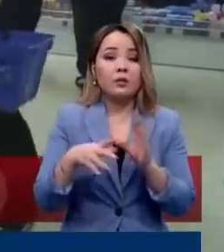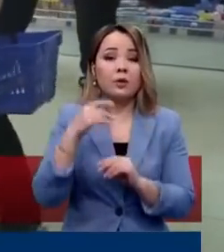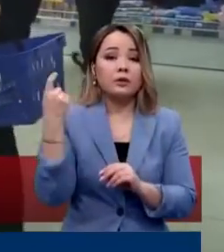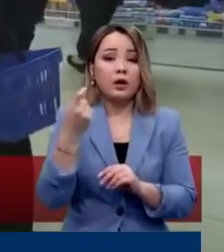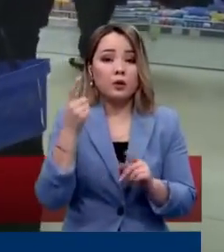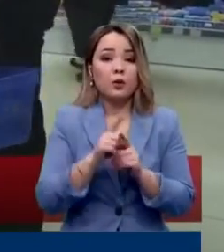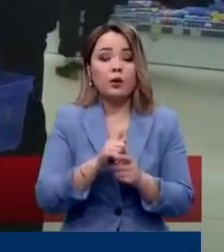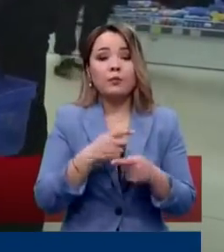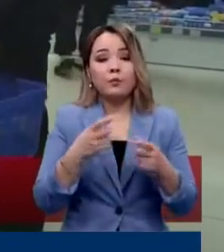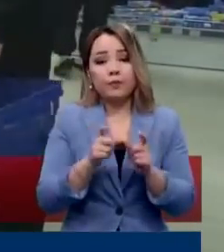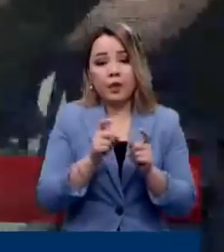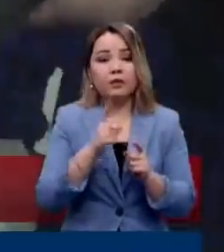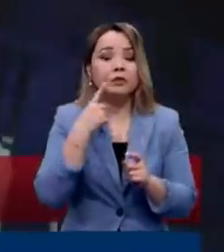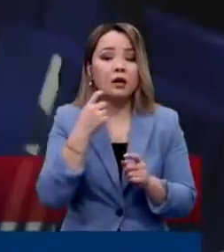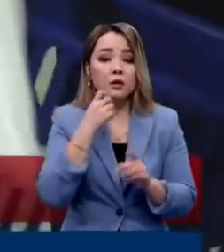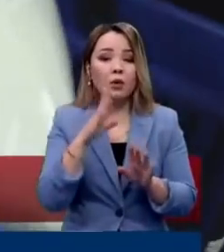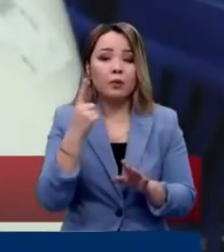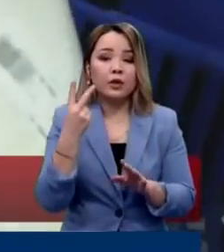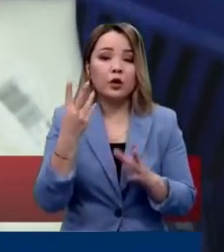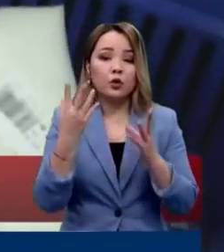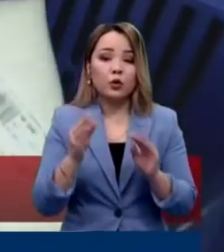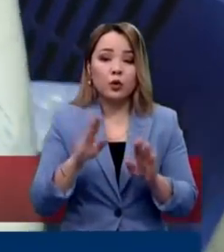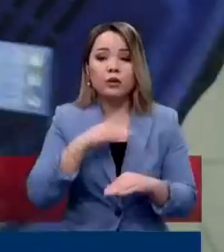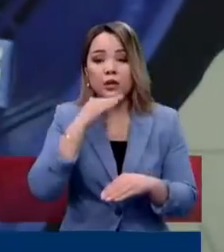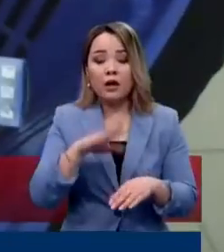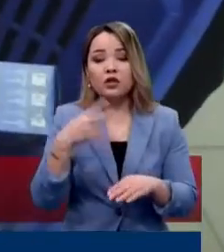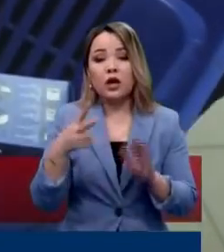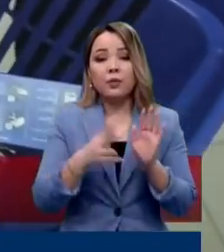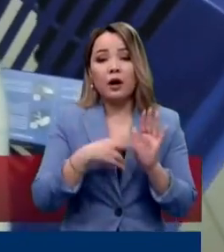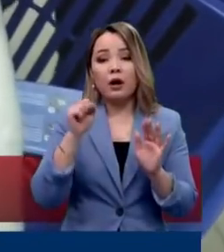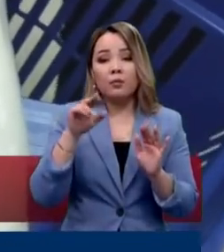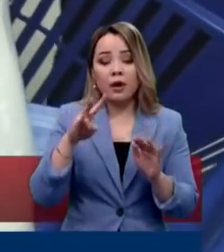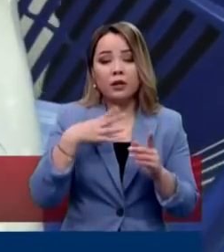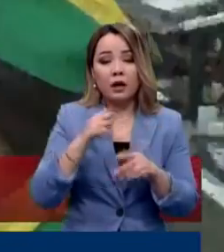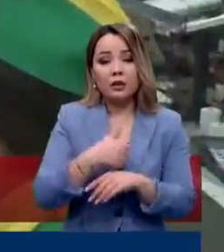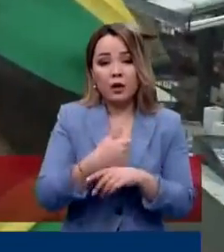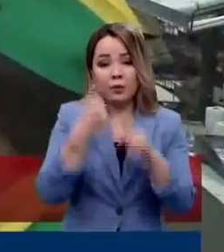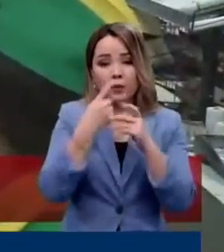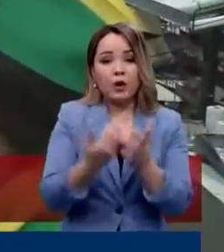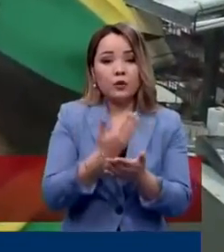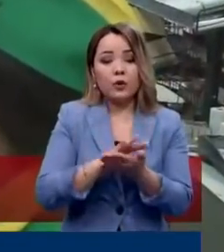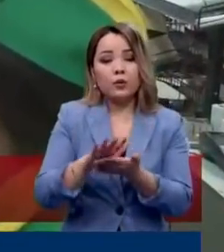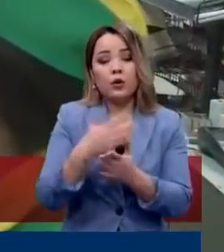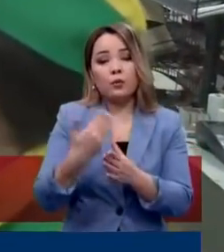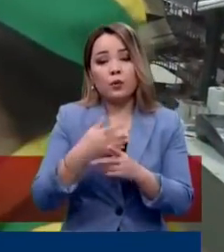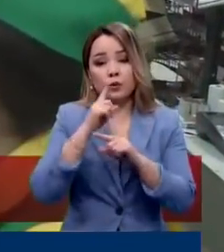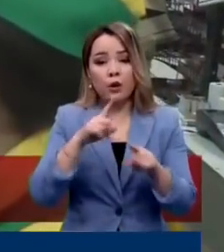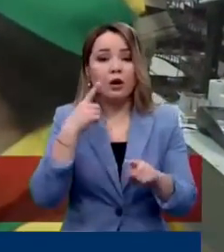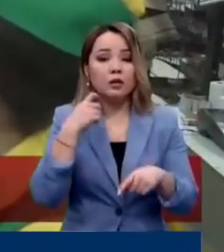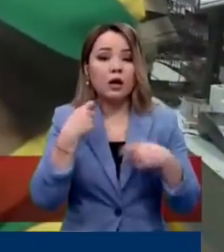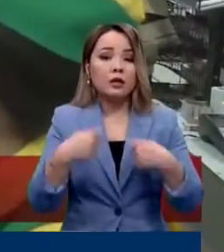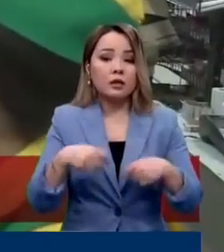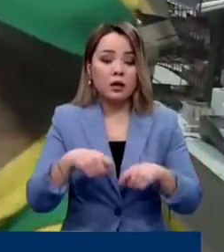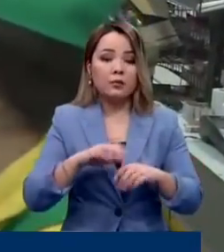қордан келген қант небәрі 1-2 күнге ғана жетеді. 28 ақпанға дейін билік тарапынан еш көмек болмаса, қант сатпауға